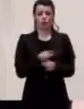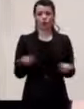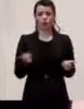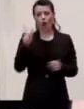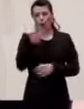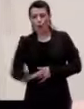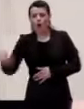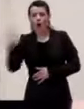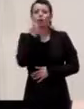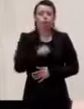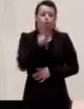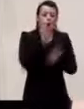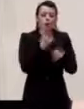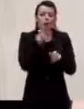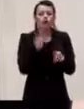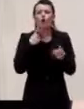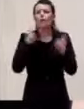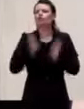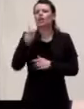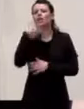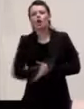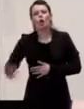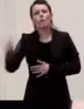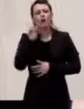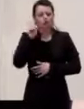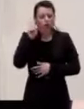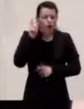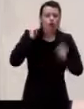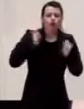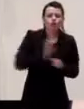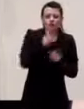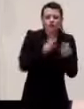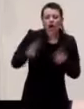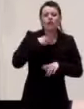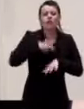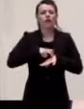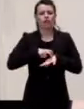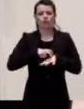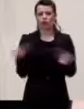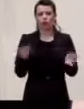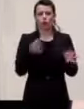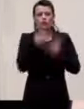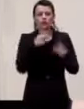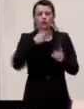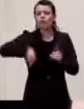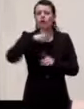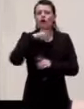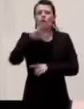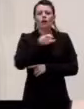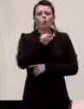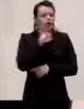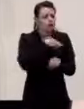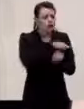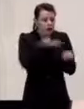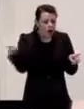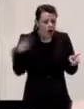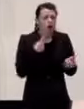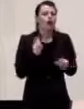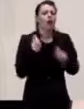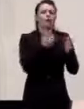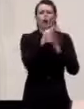fragili, anche quindi quelli nelle RSA, dando indicazioni precise a cui chi doveva gestire le RSA doveva